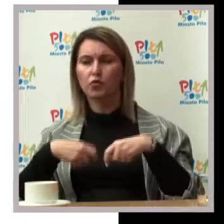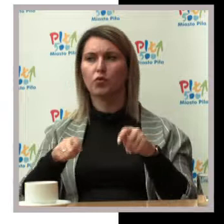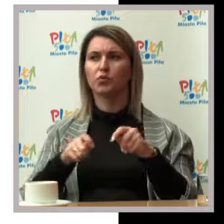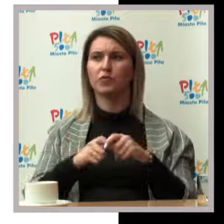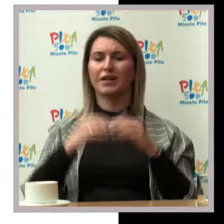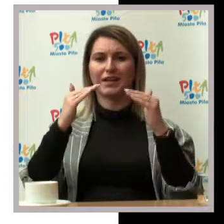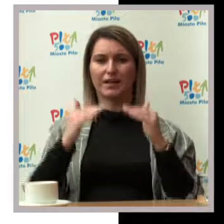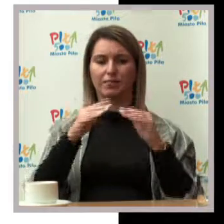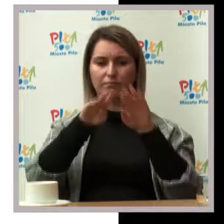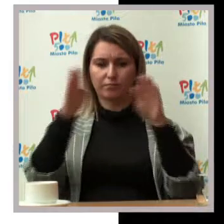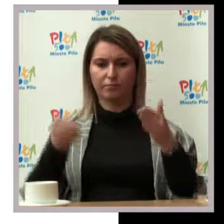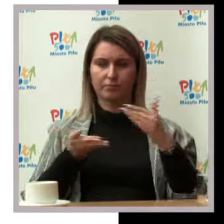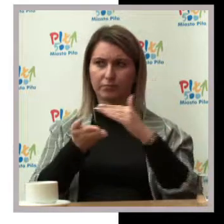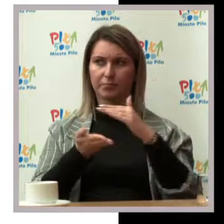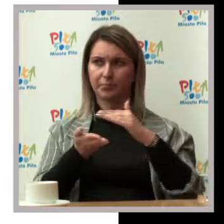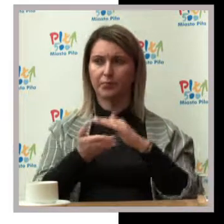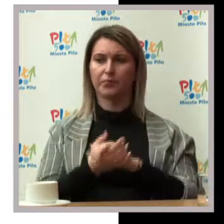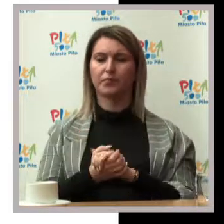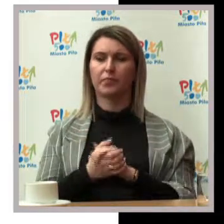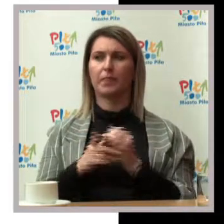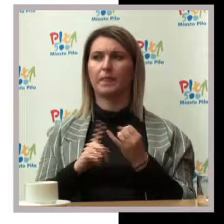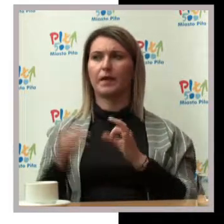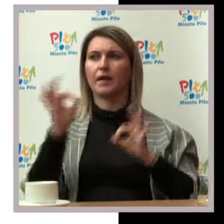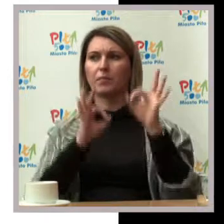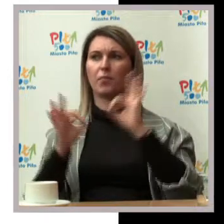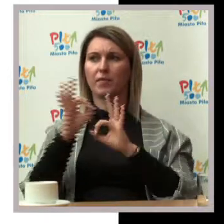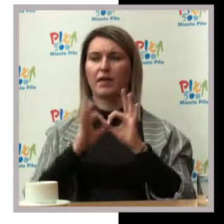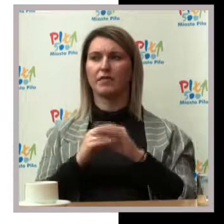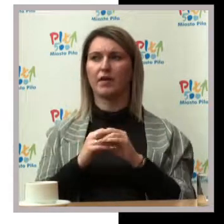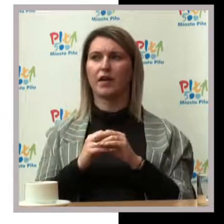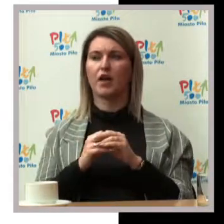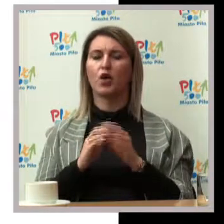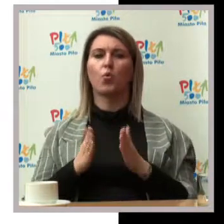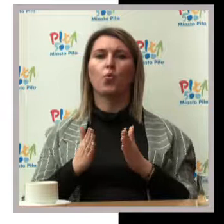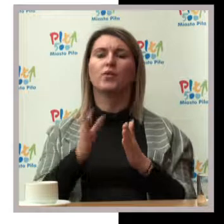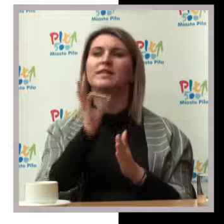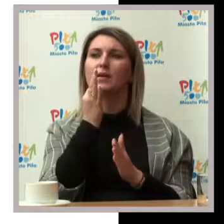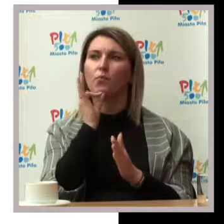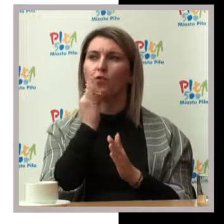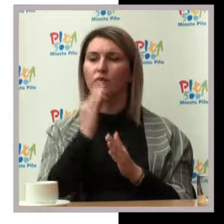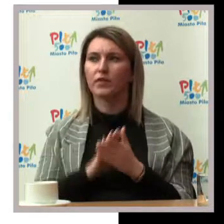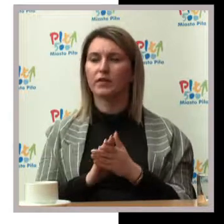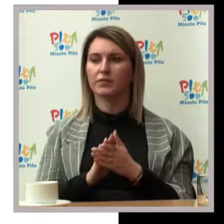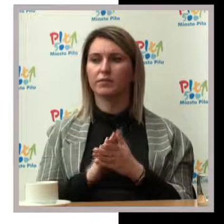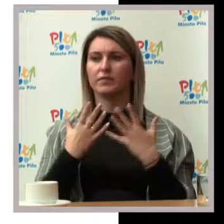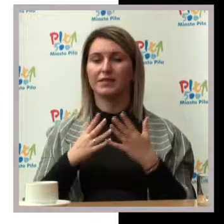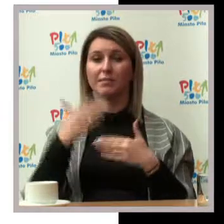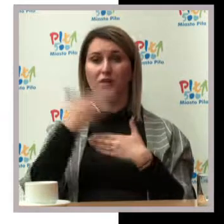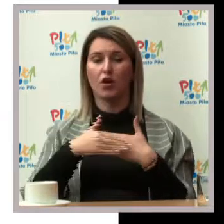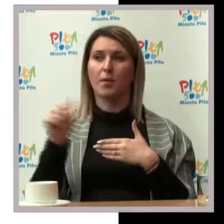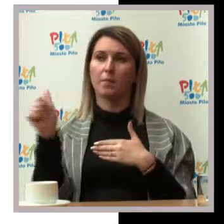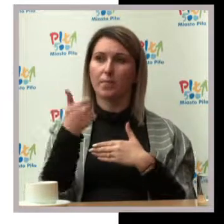to zadanie będziemy już finalizować. Jest to przebudowa ulicy Młodych. Termin zakończenia to pierwszy kwartał kolejnego